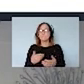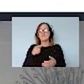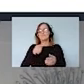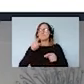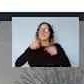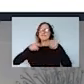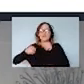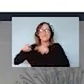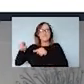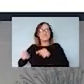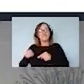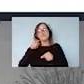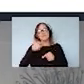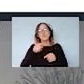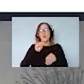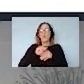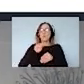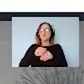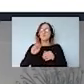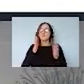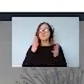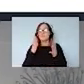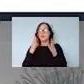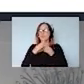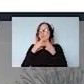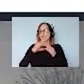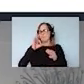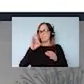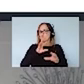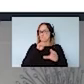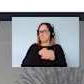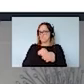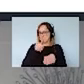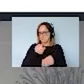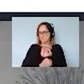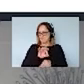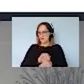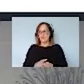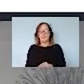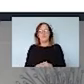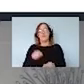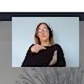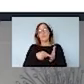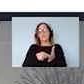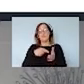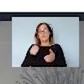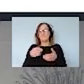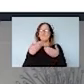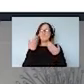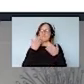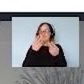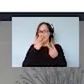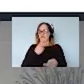statystycznie takie kursy kończy mniej więcej 10% uczestników. Więc tutaj wyraźnie